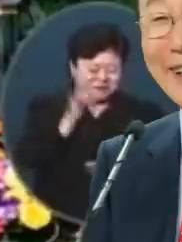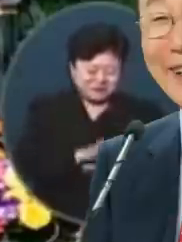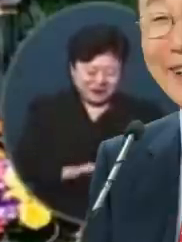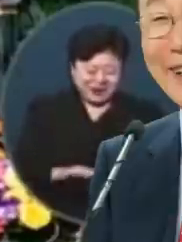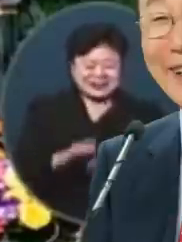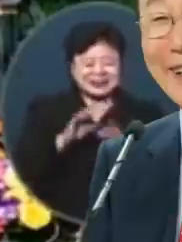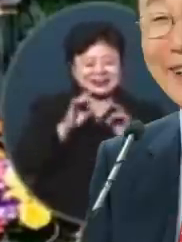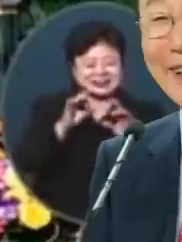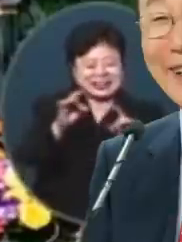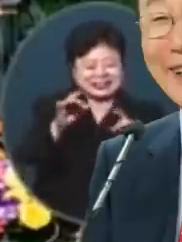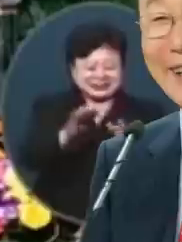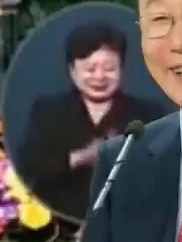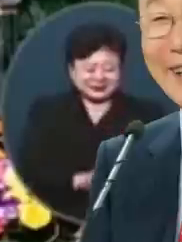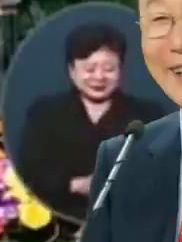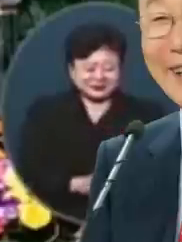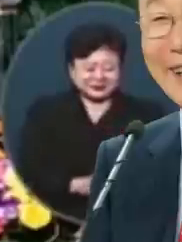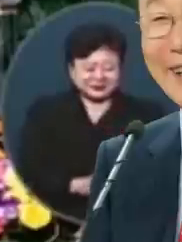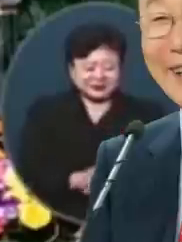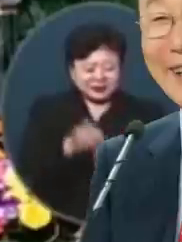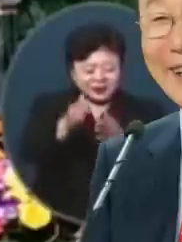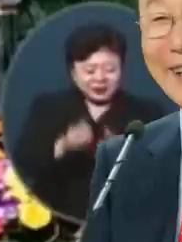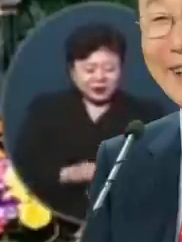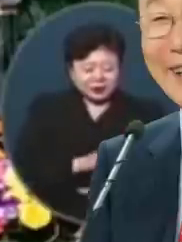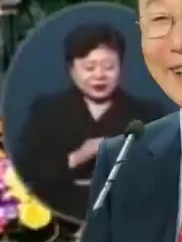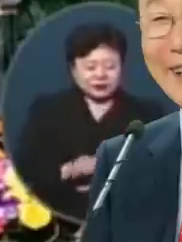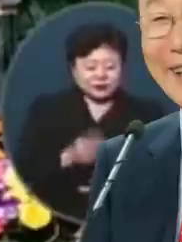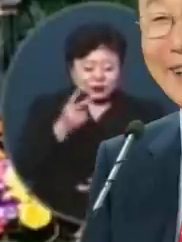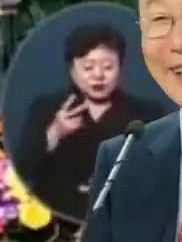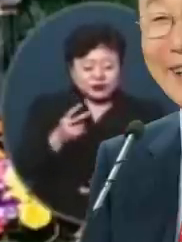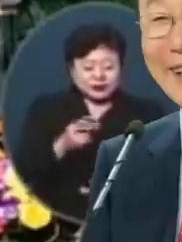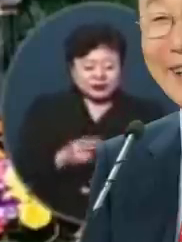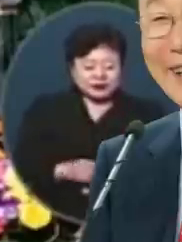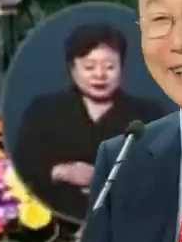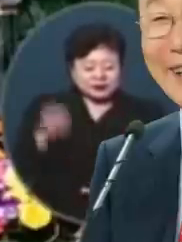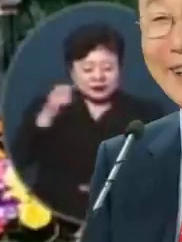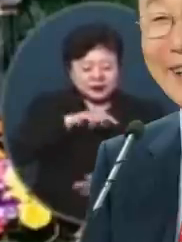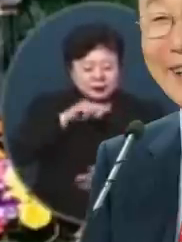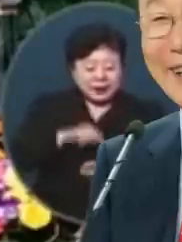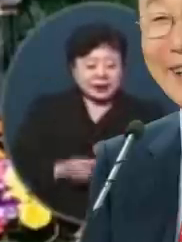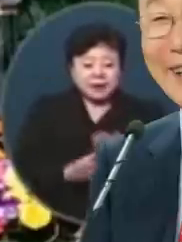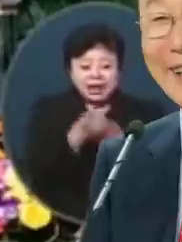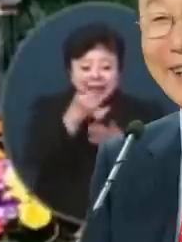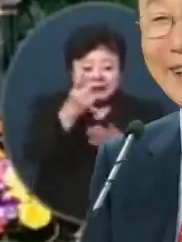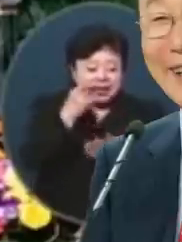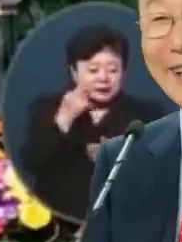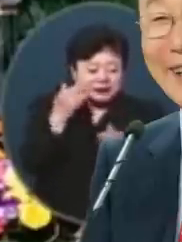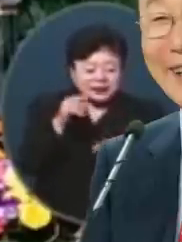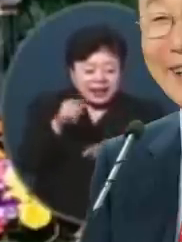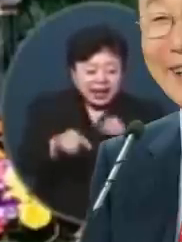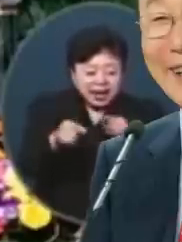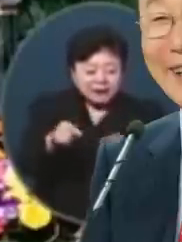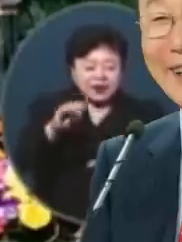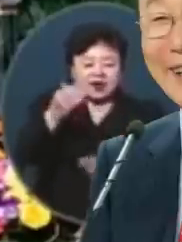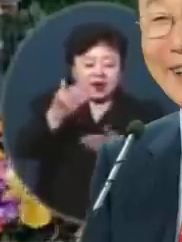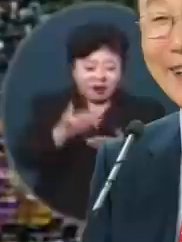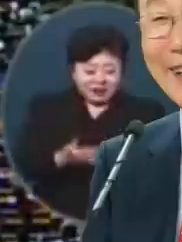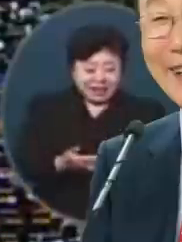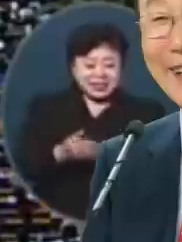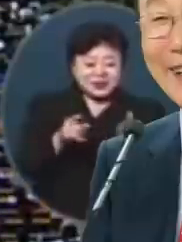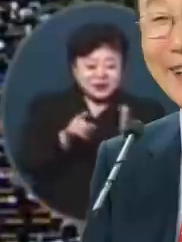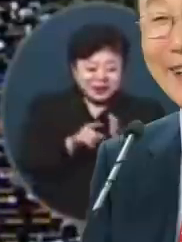평안을 전하셨으니 이는 그로 말미암아 우리 둘이 한 성령 안에서 아버지께 나아감을 얻게 하려 함이라.